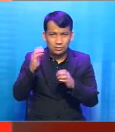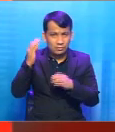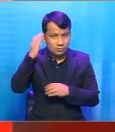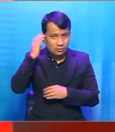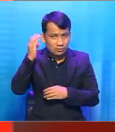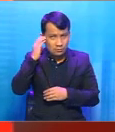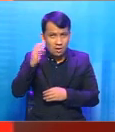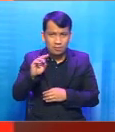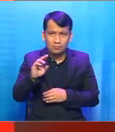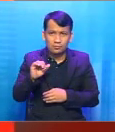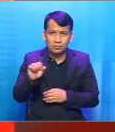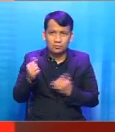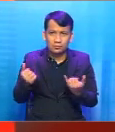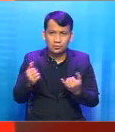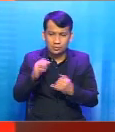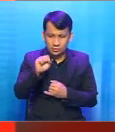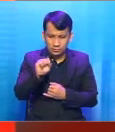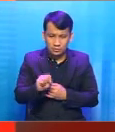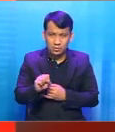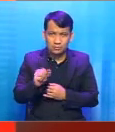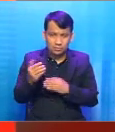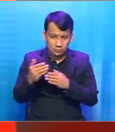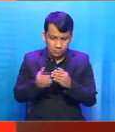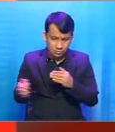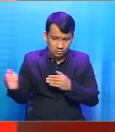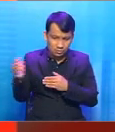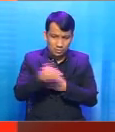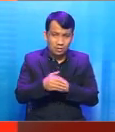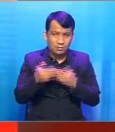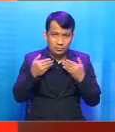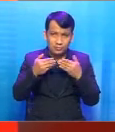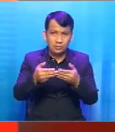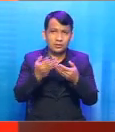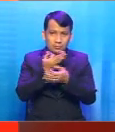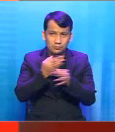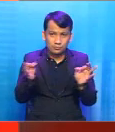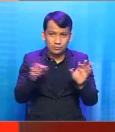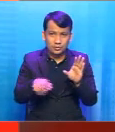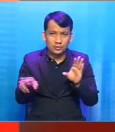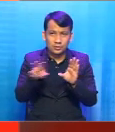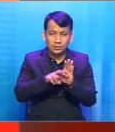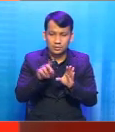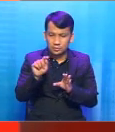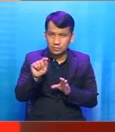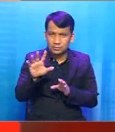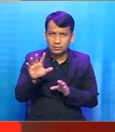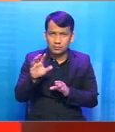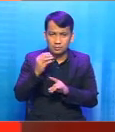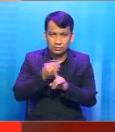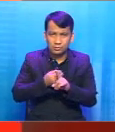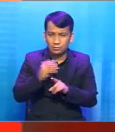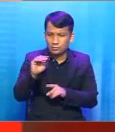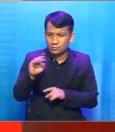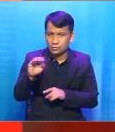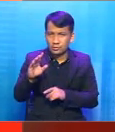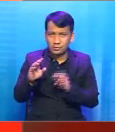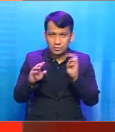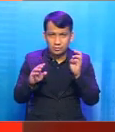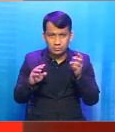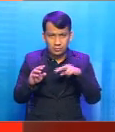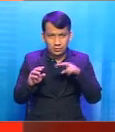papuntang Montalban, via San Mateo at pabalik. Magpapatuloy ang libreng sakay sa October 14, 16 at 20 at